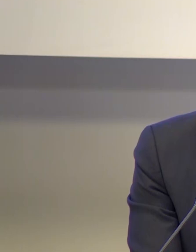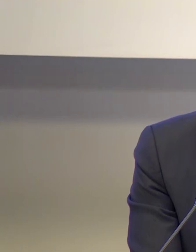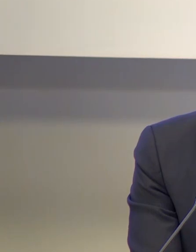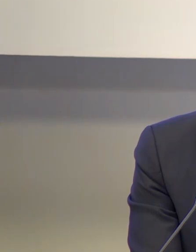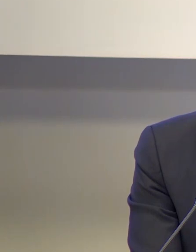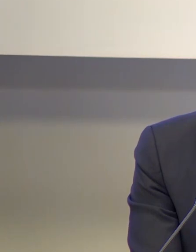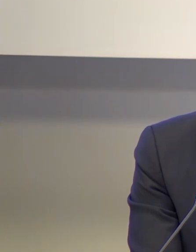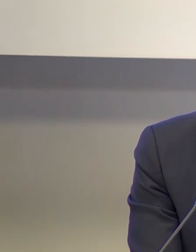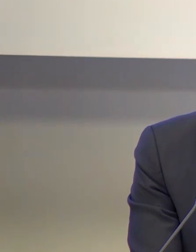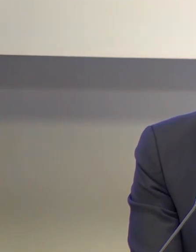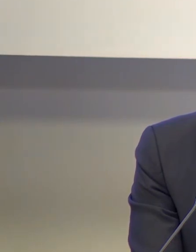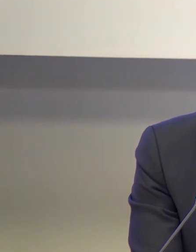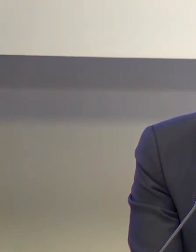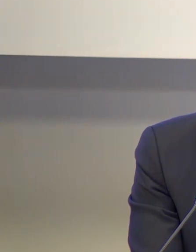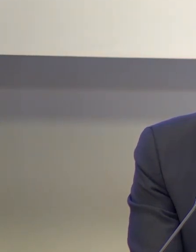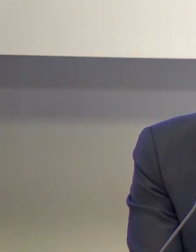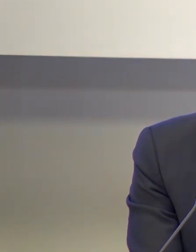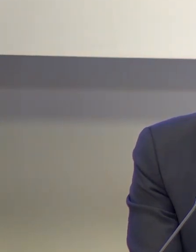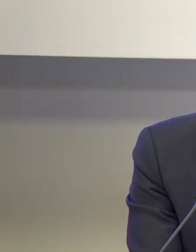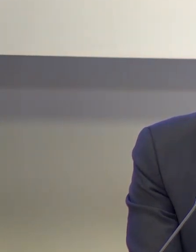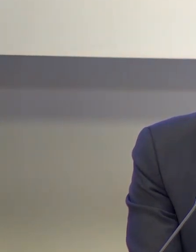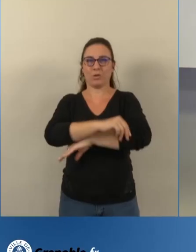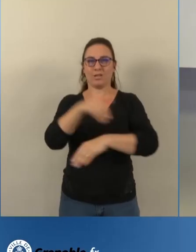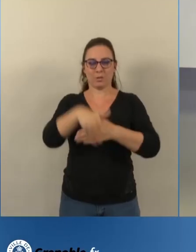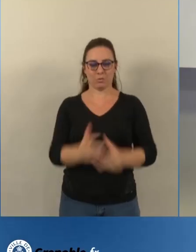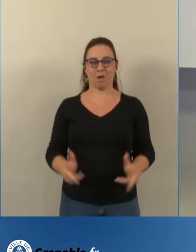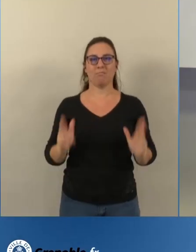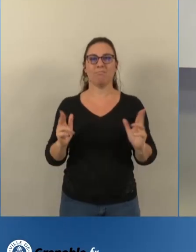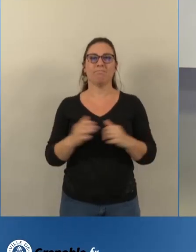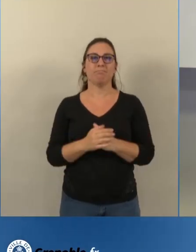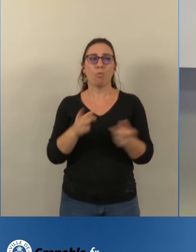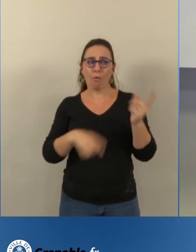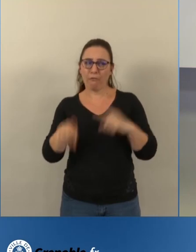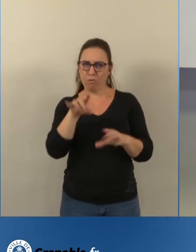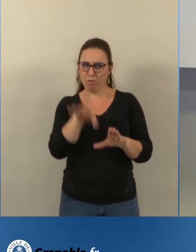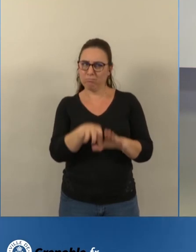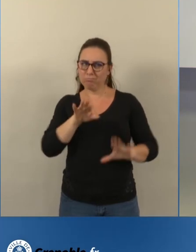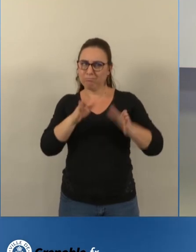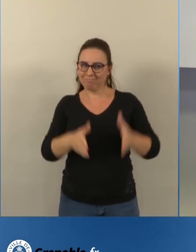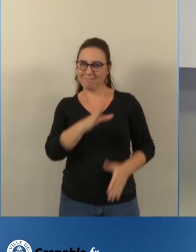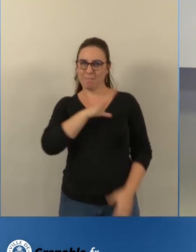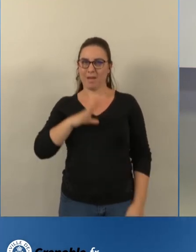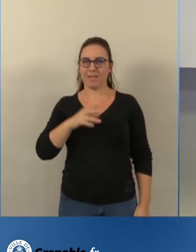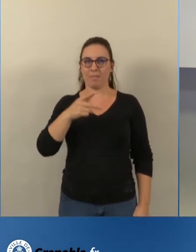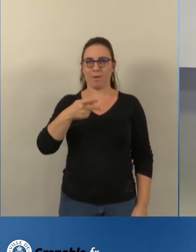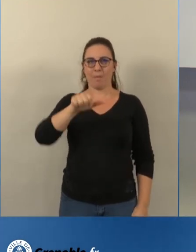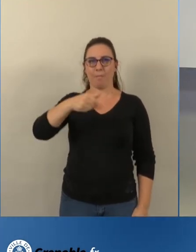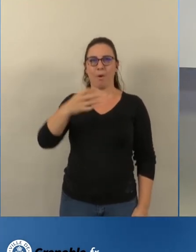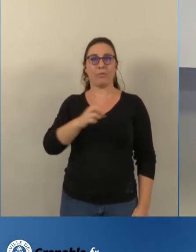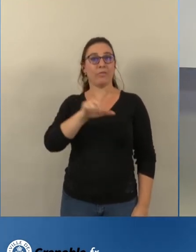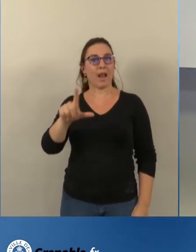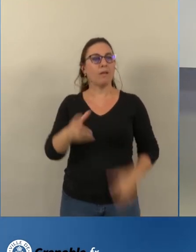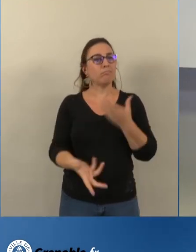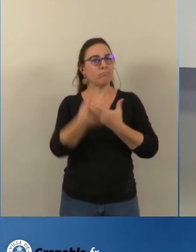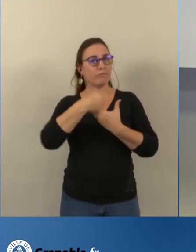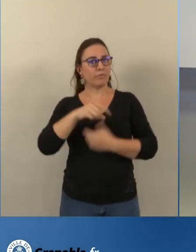voter pour une secrétaire de séance et je soumets à votre sagesse la candidature de Chloé Pentel qui